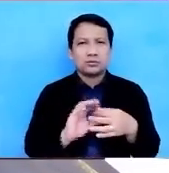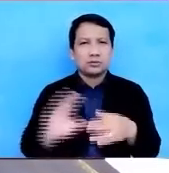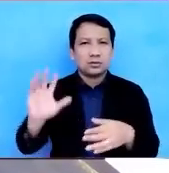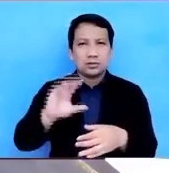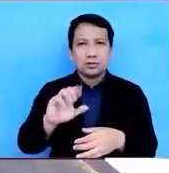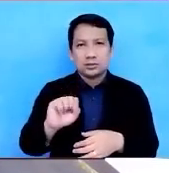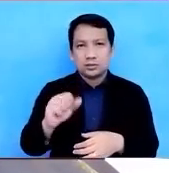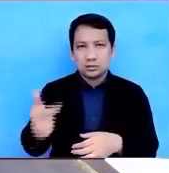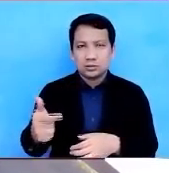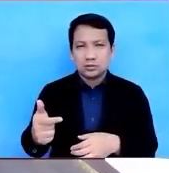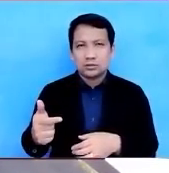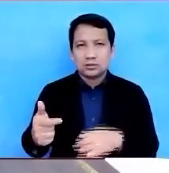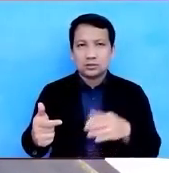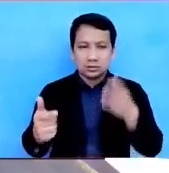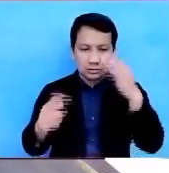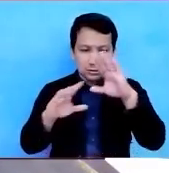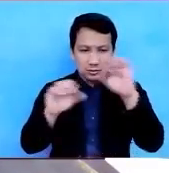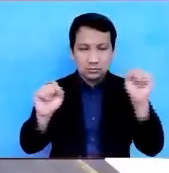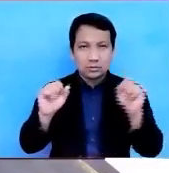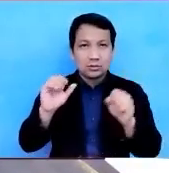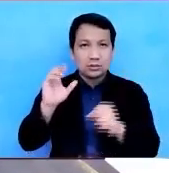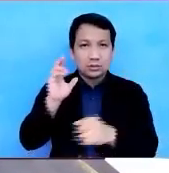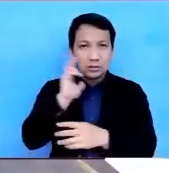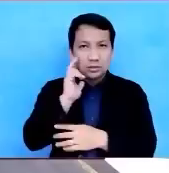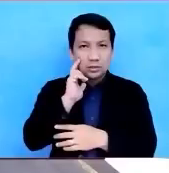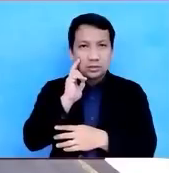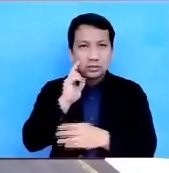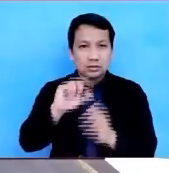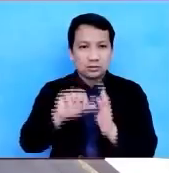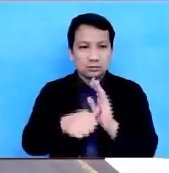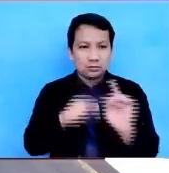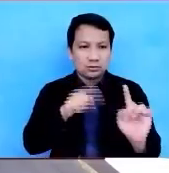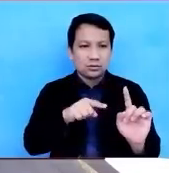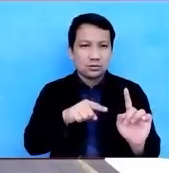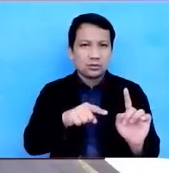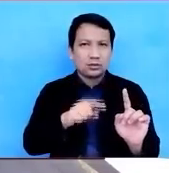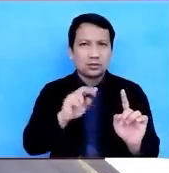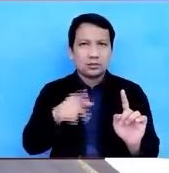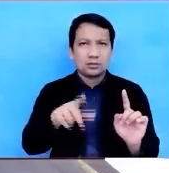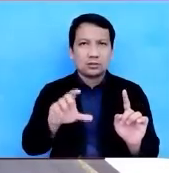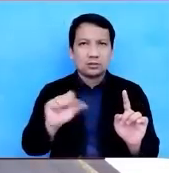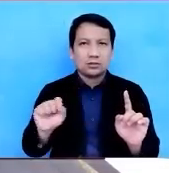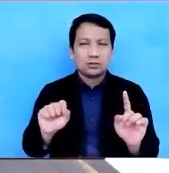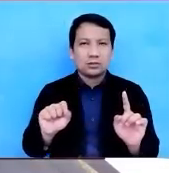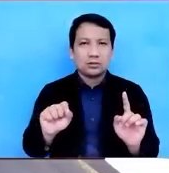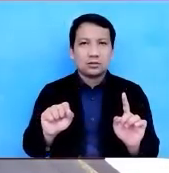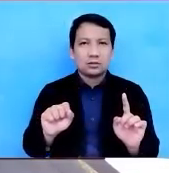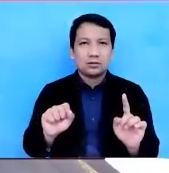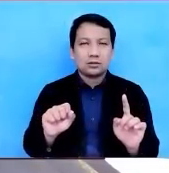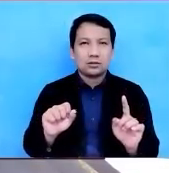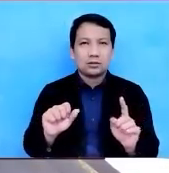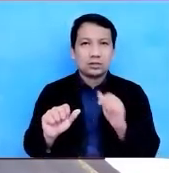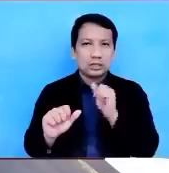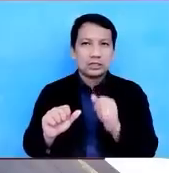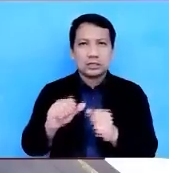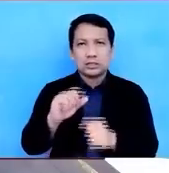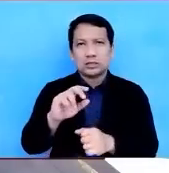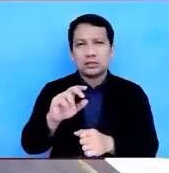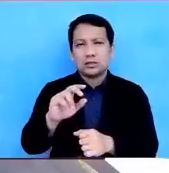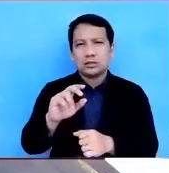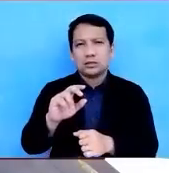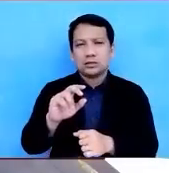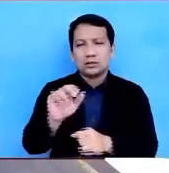Jose Calida at maging si Pangulong Duterte, giniit na inosente si Napoles sa kasong serious illegal detention. Tonding